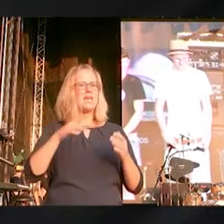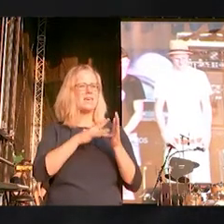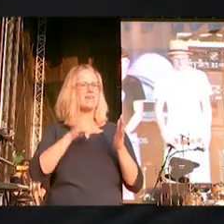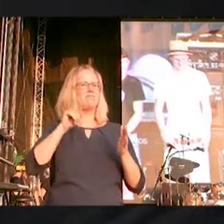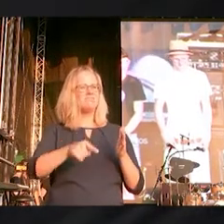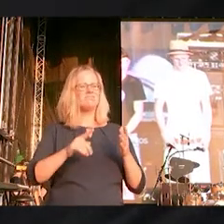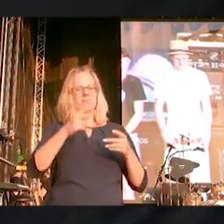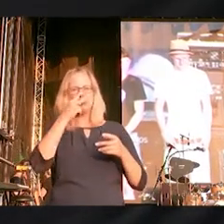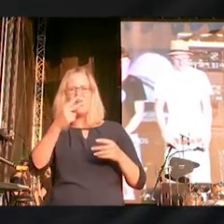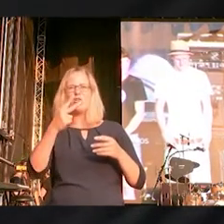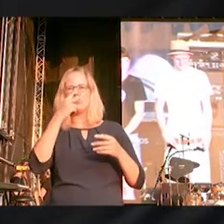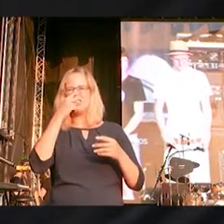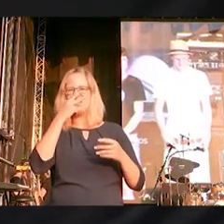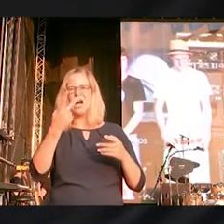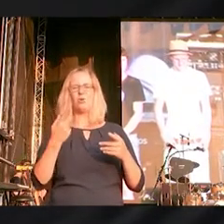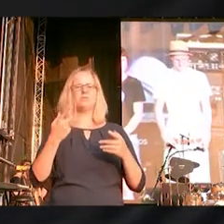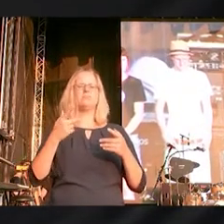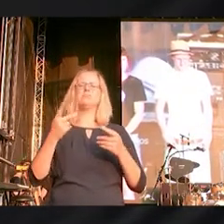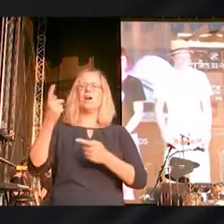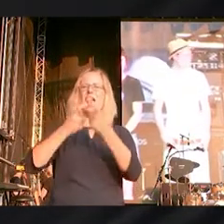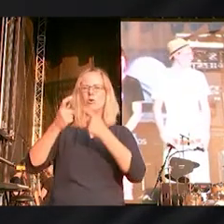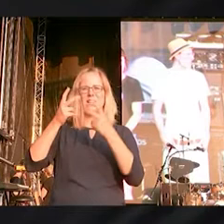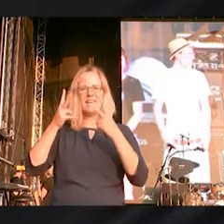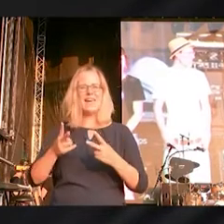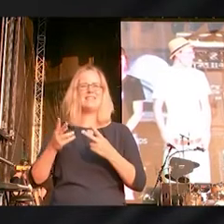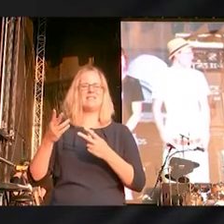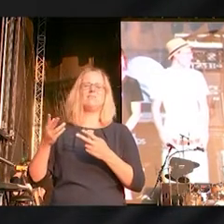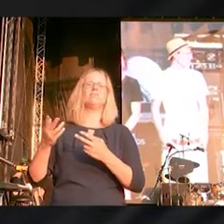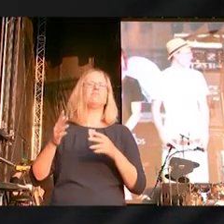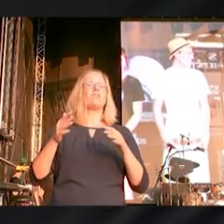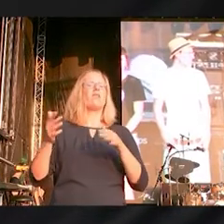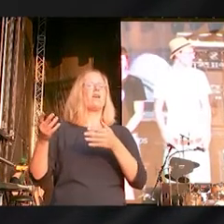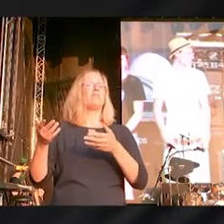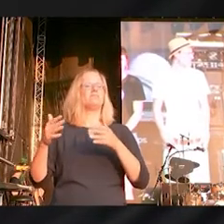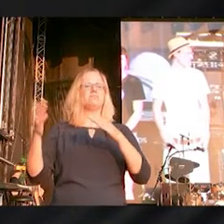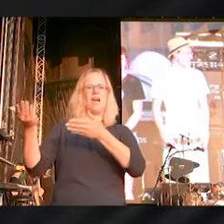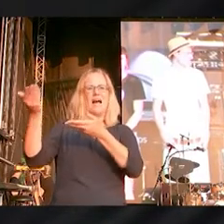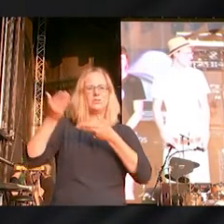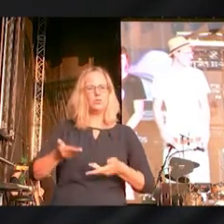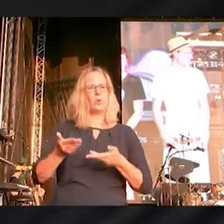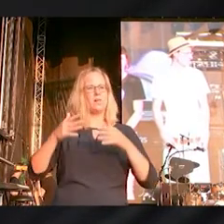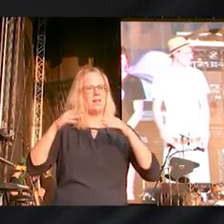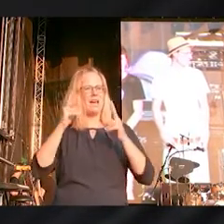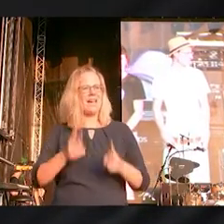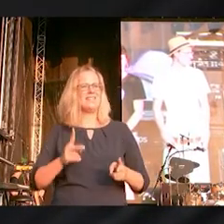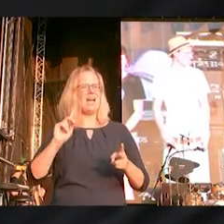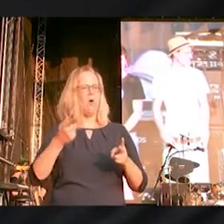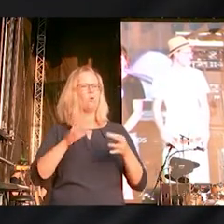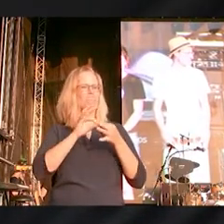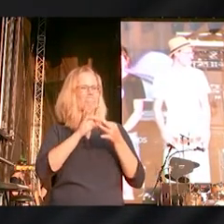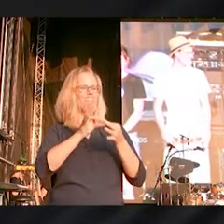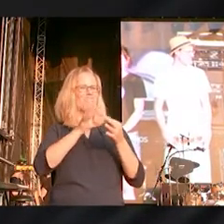Ausländerrecht reinknien und dann beschimpft werden als Teil der Anti-Abschiebeindustrie. Wir wenden uns